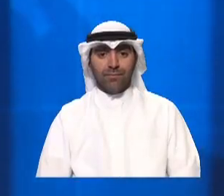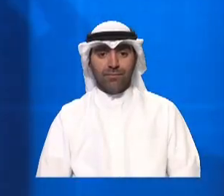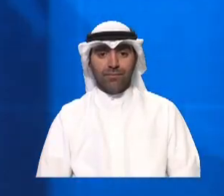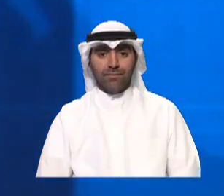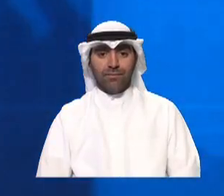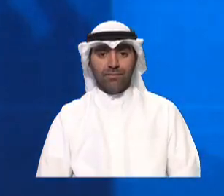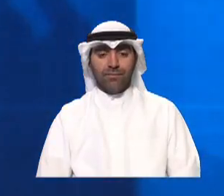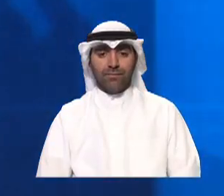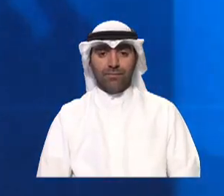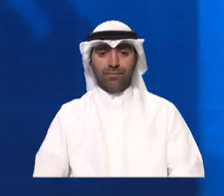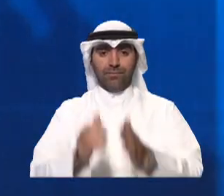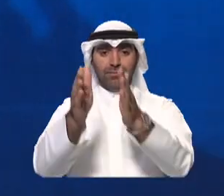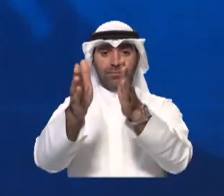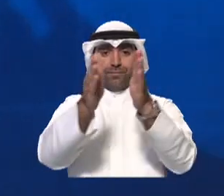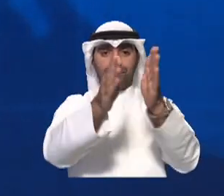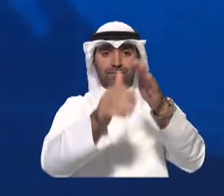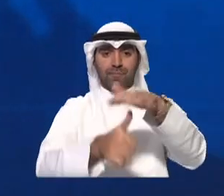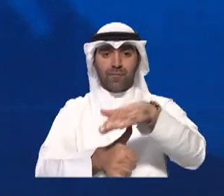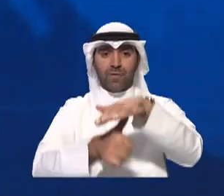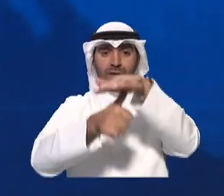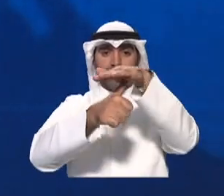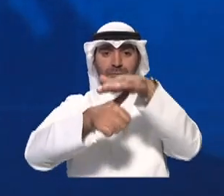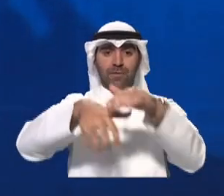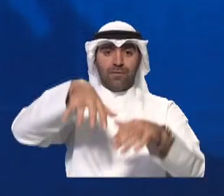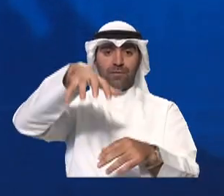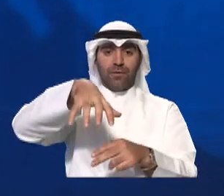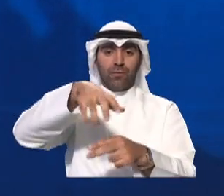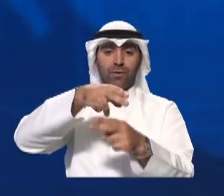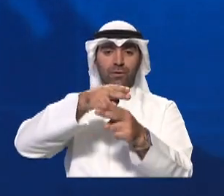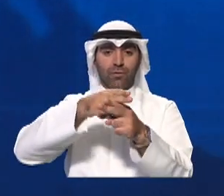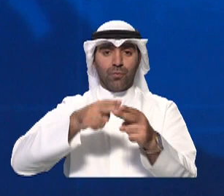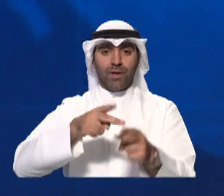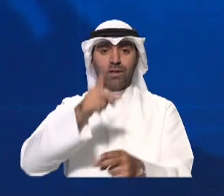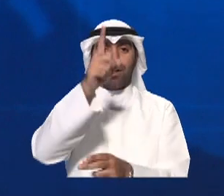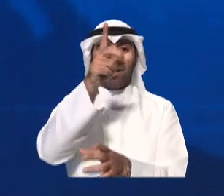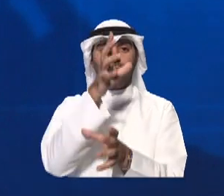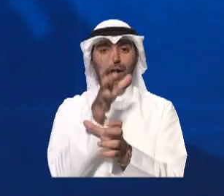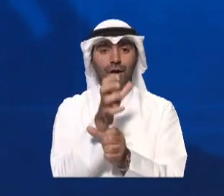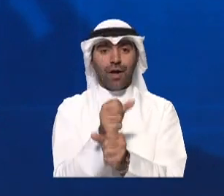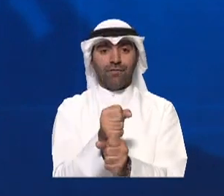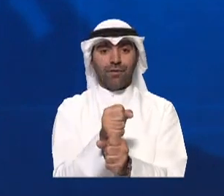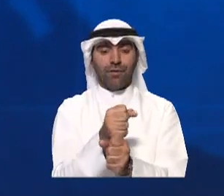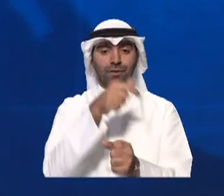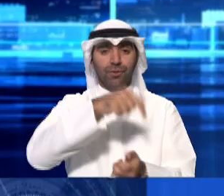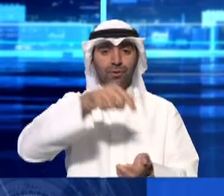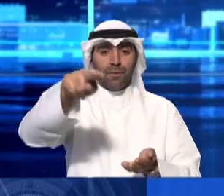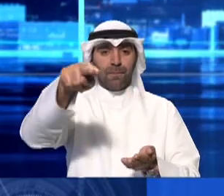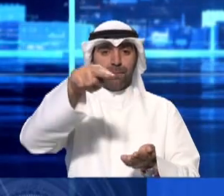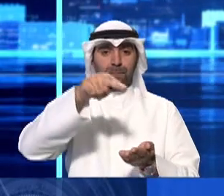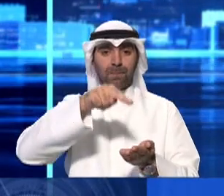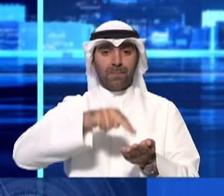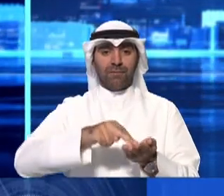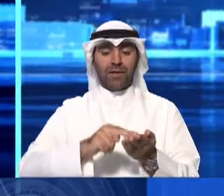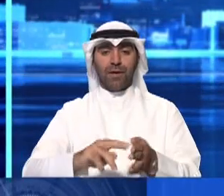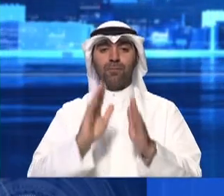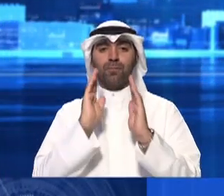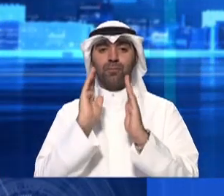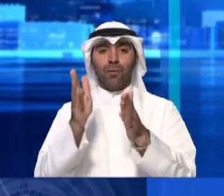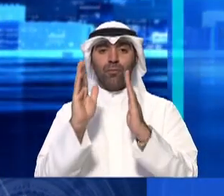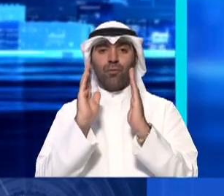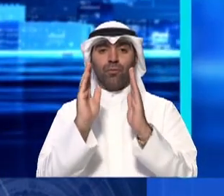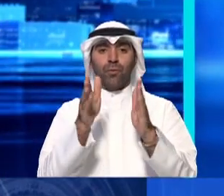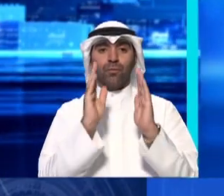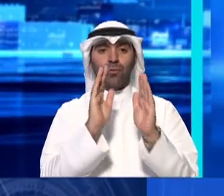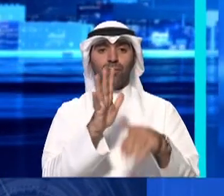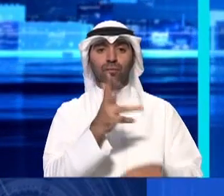تلقى حضرة صاحب السمو أمير البلاد الشيخ نواف الأحمد الجابر الصباح حفظه الله ورعاه رسالة تهنئة من أخيه سمو